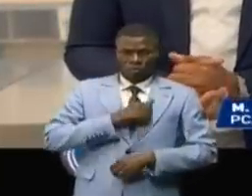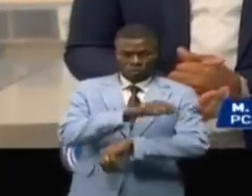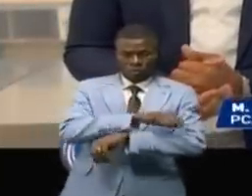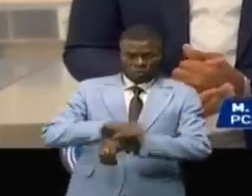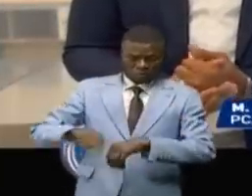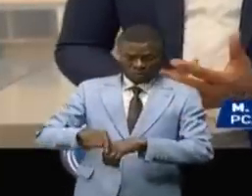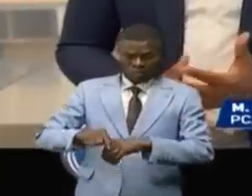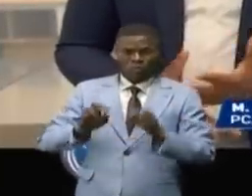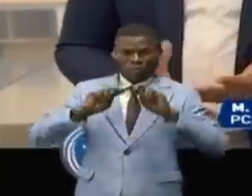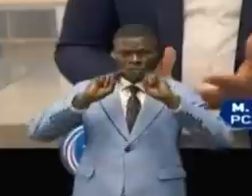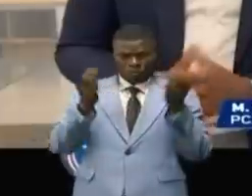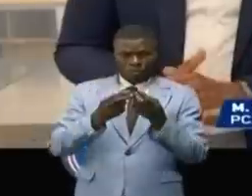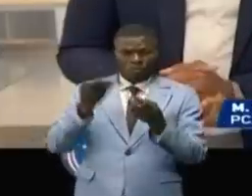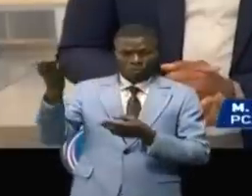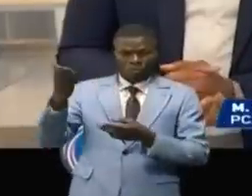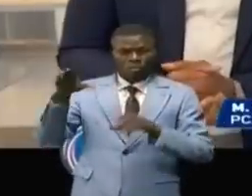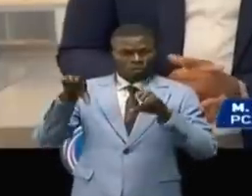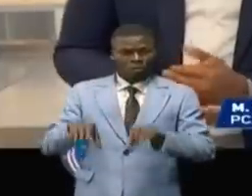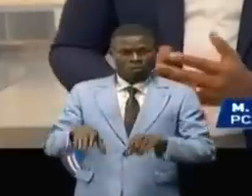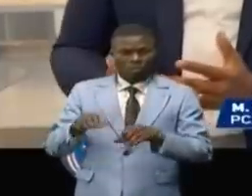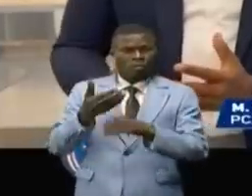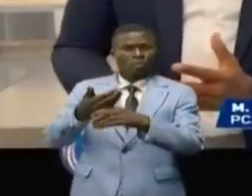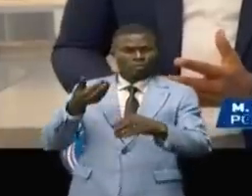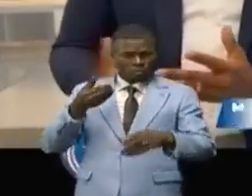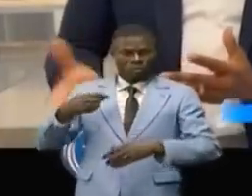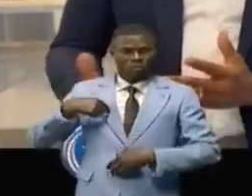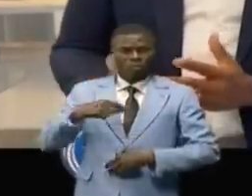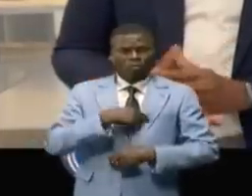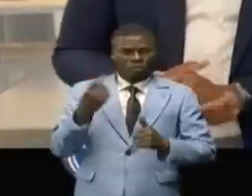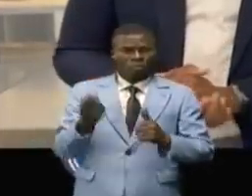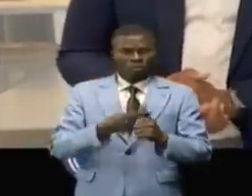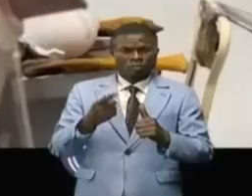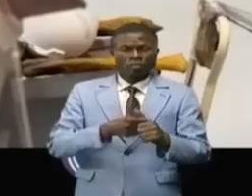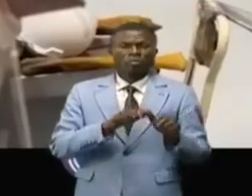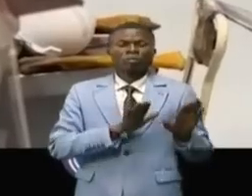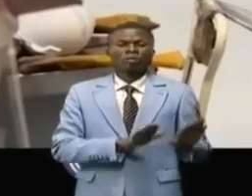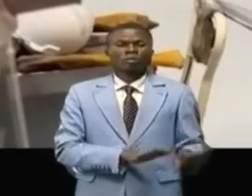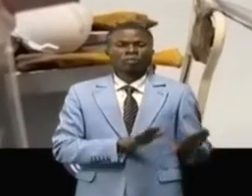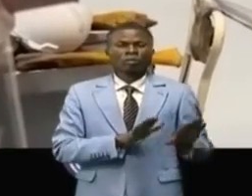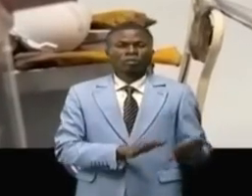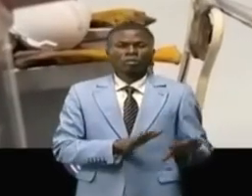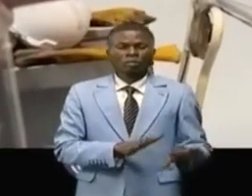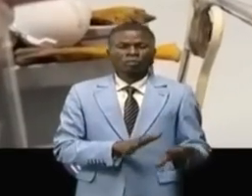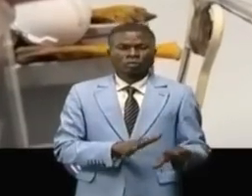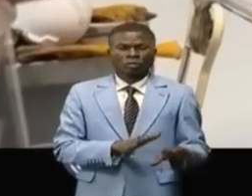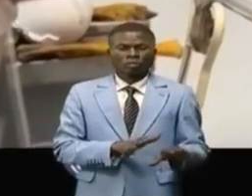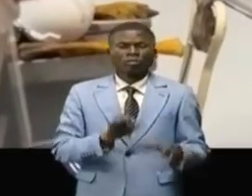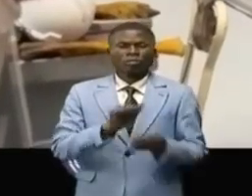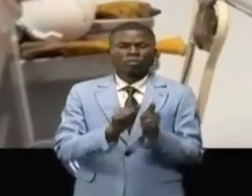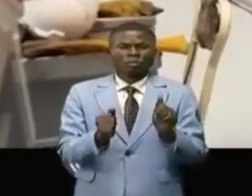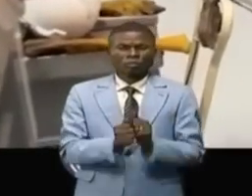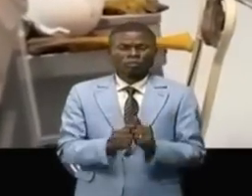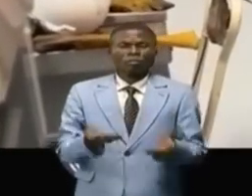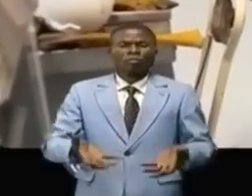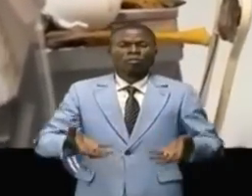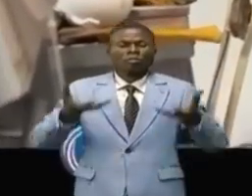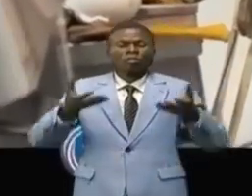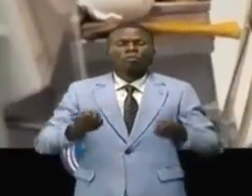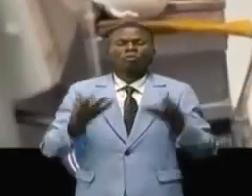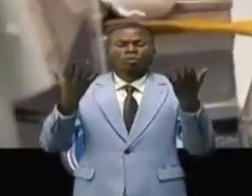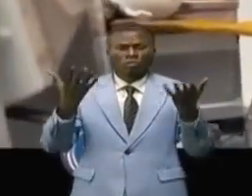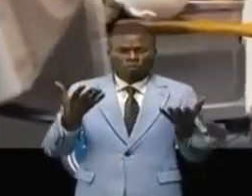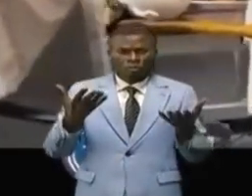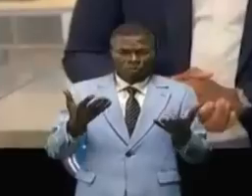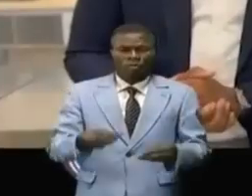Primera gold RDC mais avant cela au préalable nous devons d'abord atteindre une masse critique en termes de quantité pour donner un sens